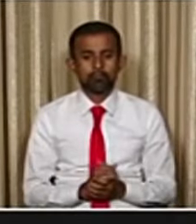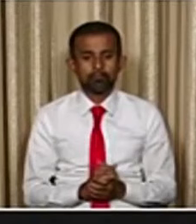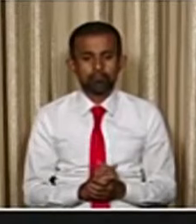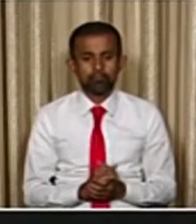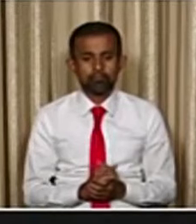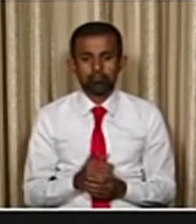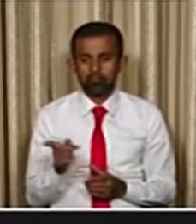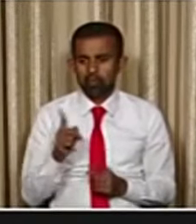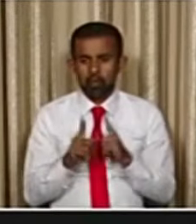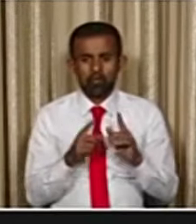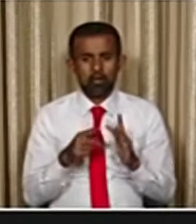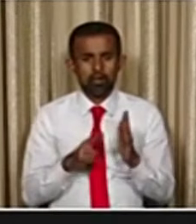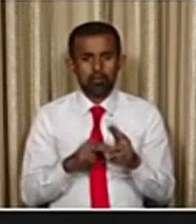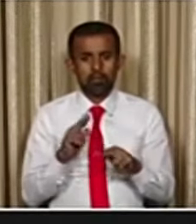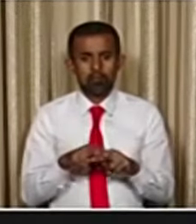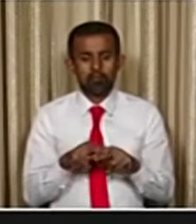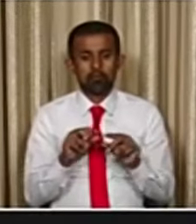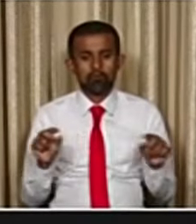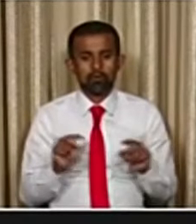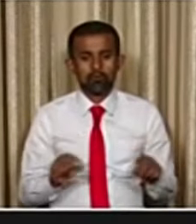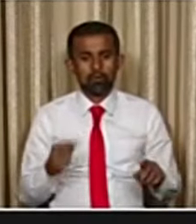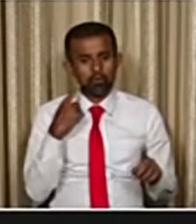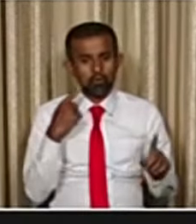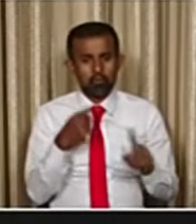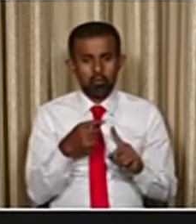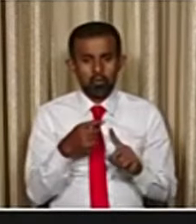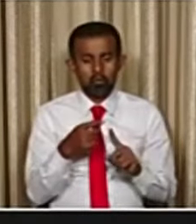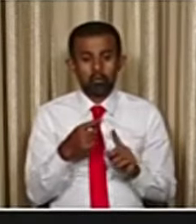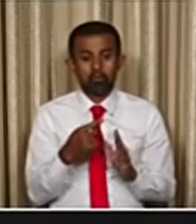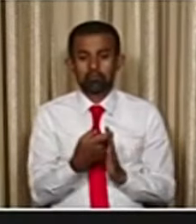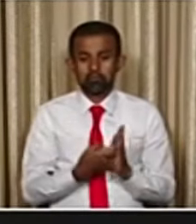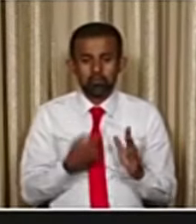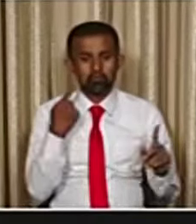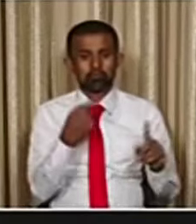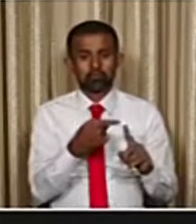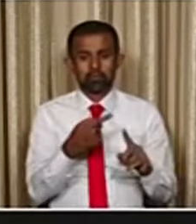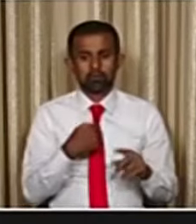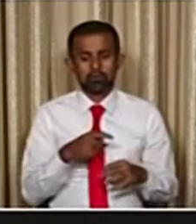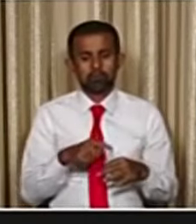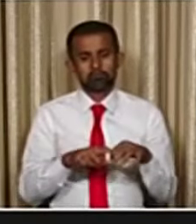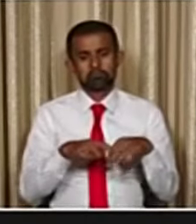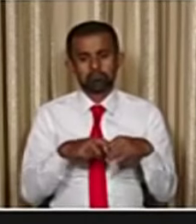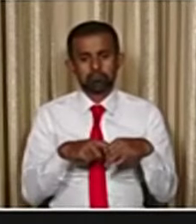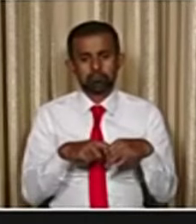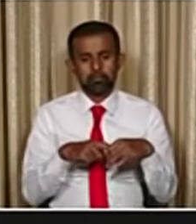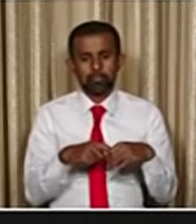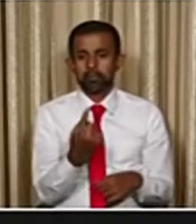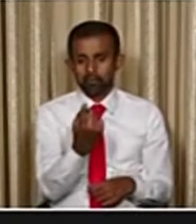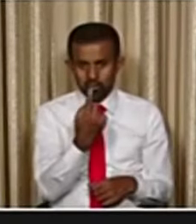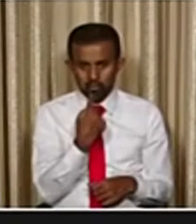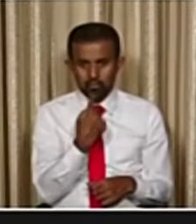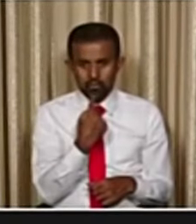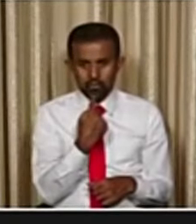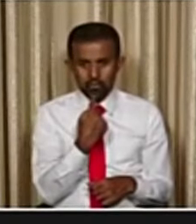දැන් මේ කතා කරනවා මේ IMF එකේ වගන්ති ගැන, IMF එකේ කොන්දේසි ගැන. මට ප්‍රශ්න කරන්න තියෙන්නේ ඔය කියන